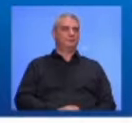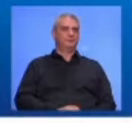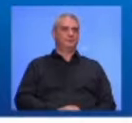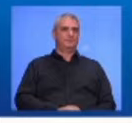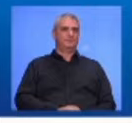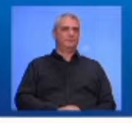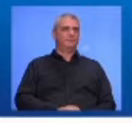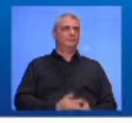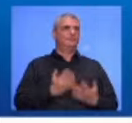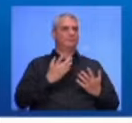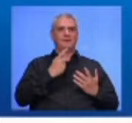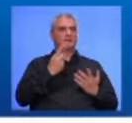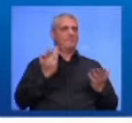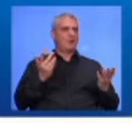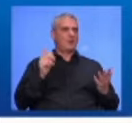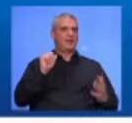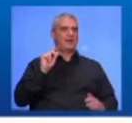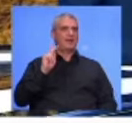איפה אתה אקסול?